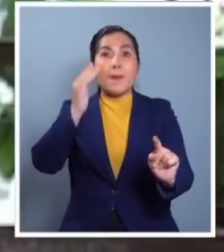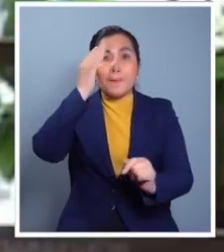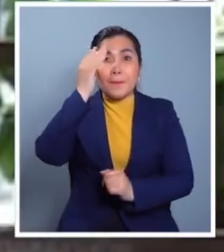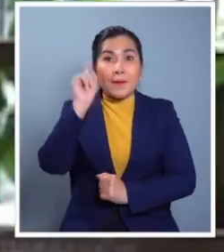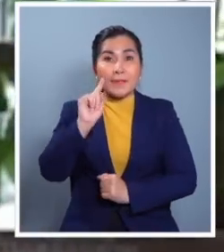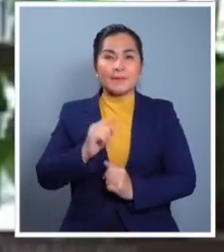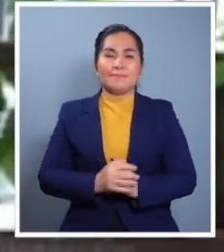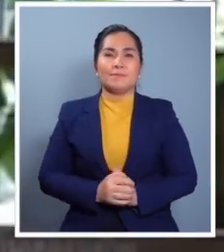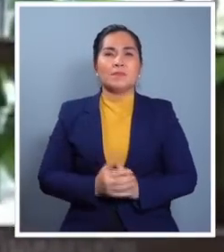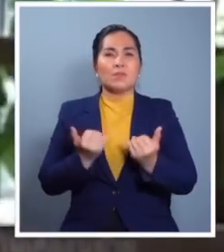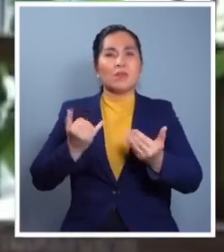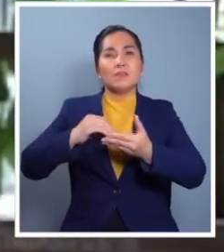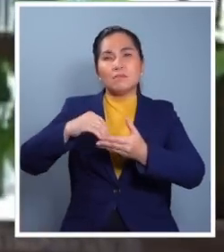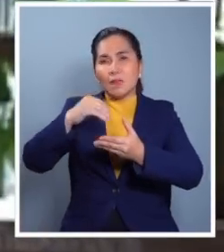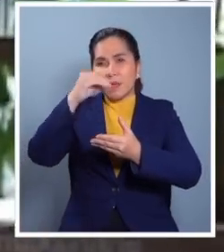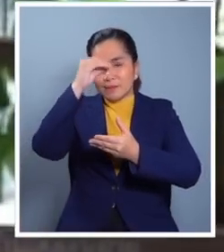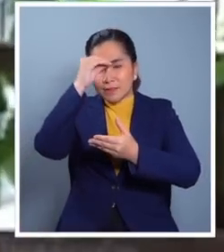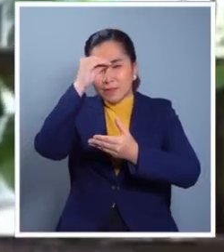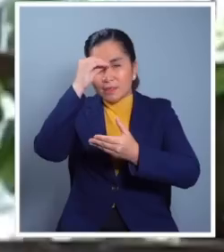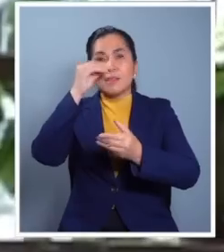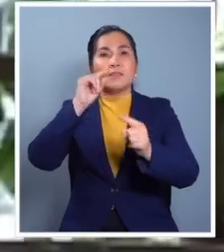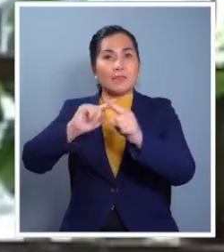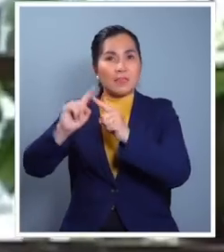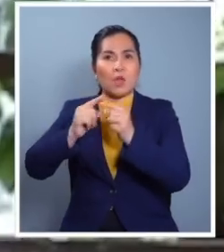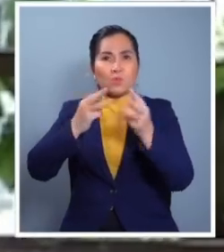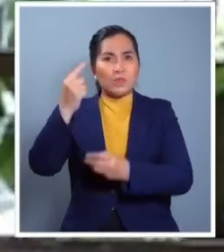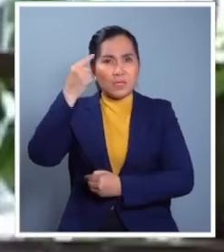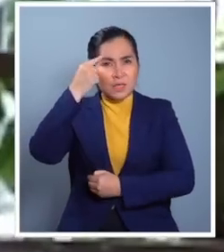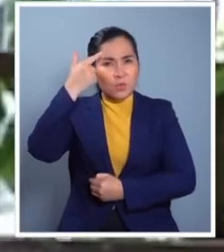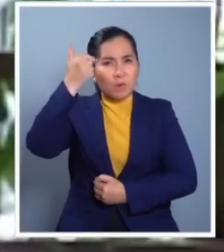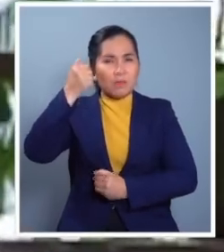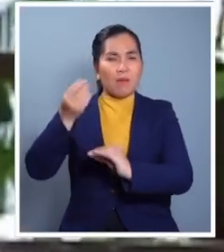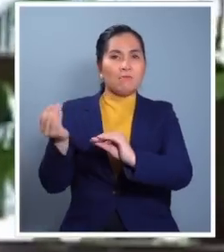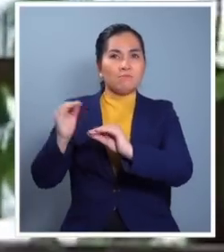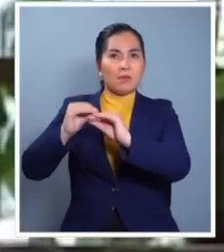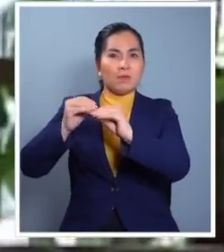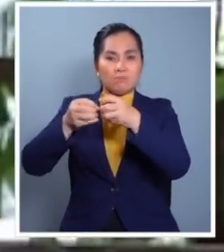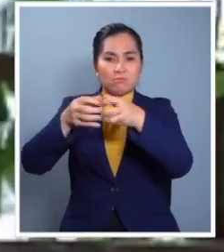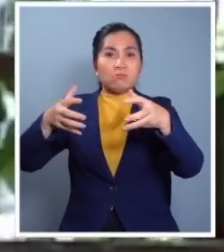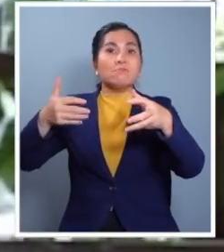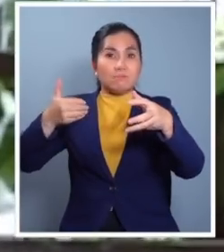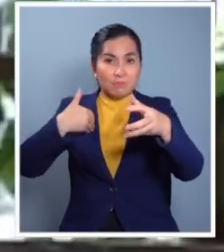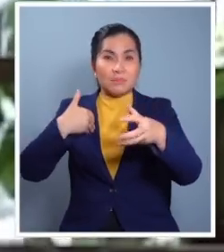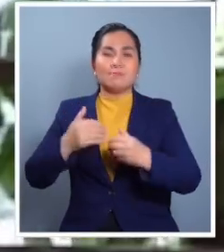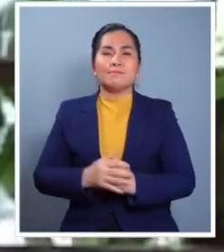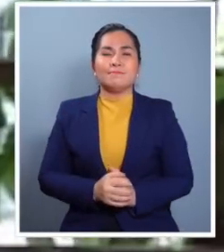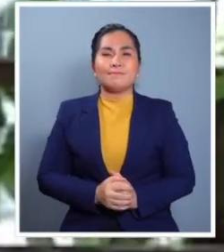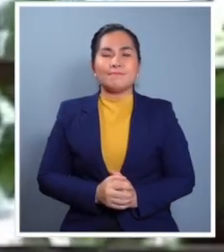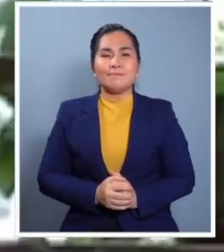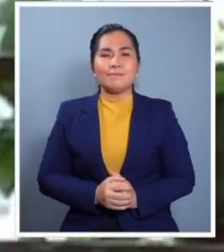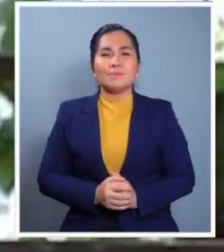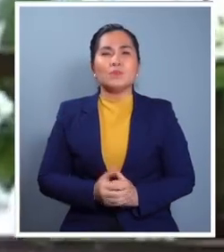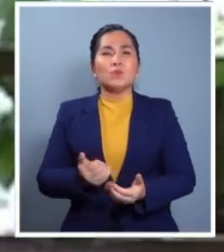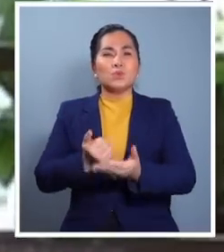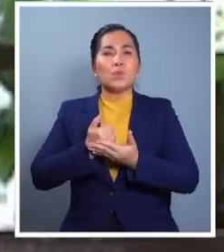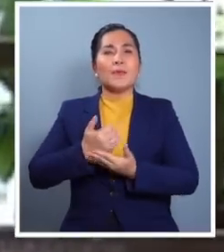อนนี้ระดับการศึกษาคุณวุฒิความคิดปัญญาชนก็เพิ่มมากขึ้นทำให้มี